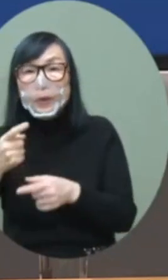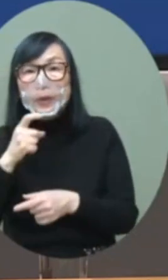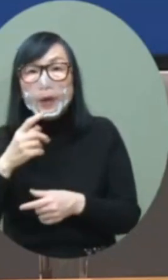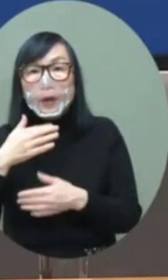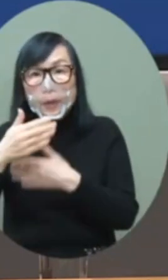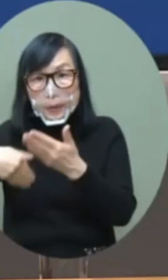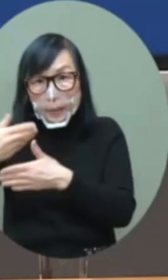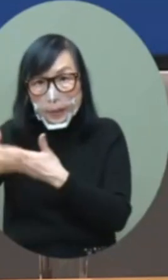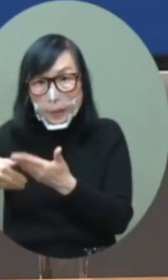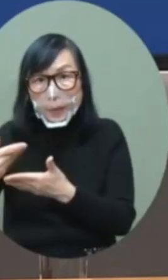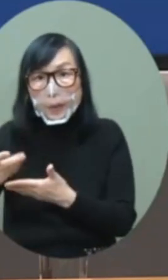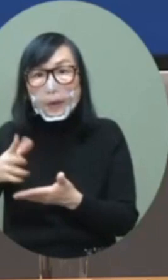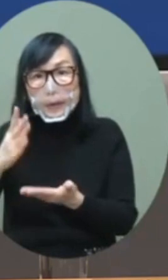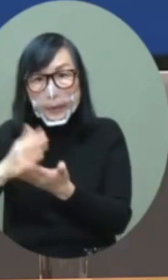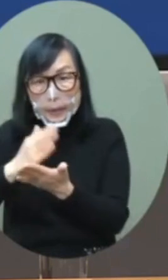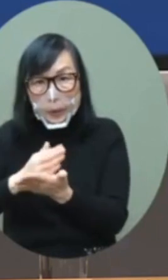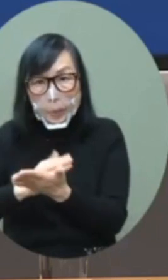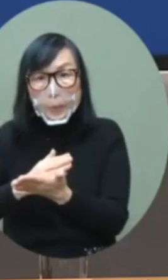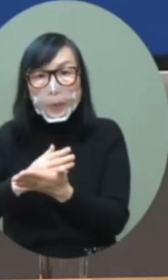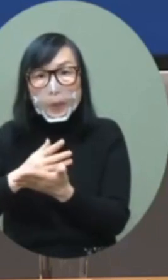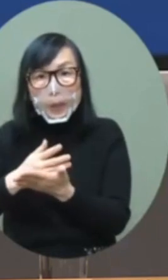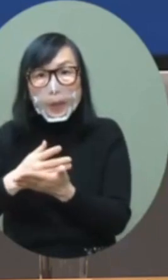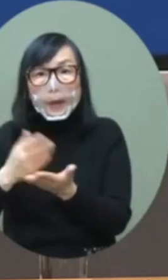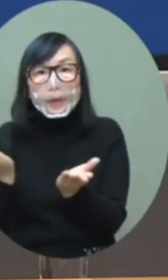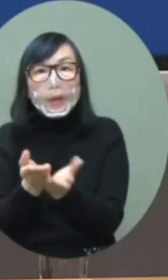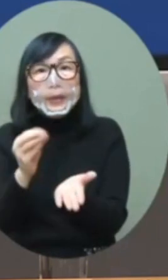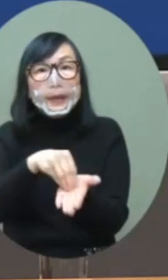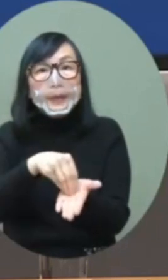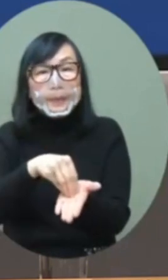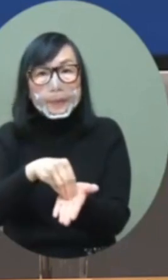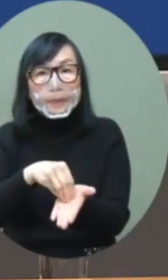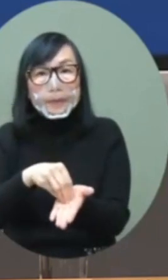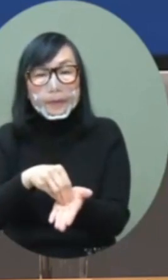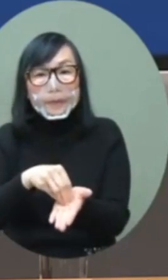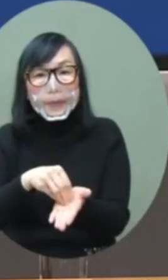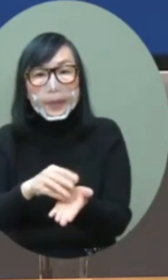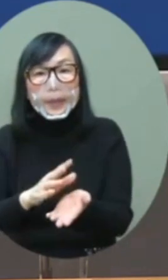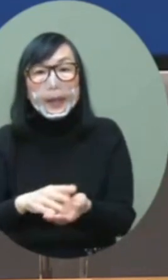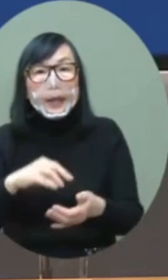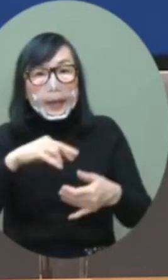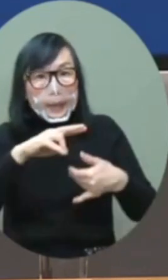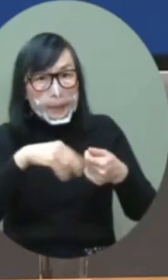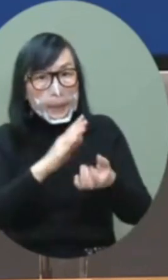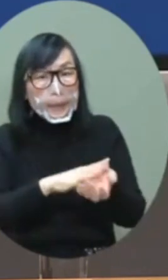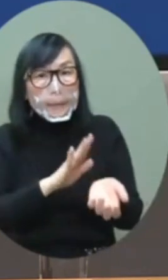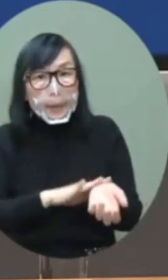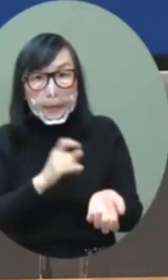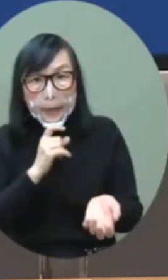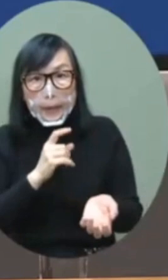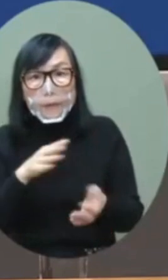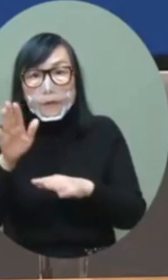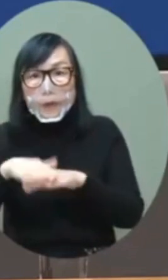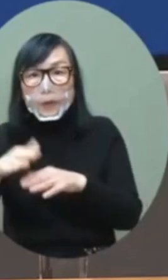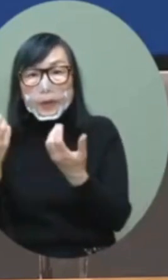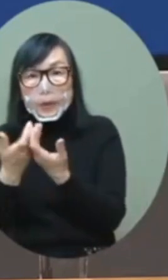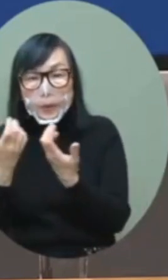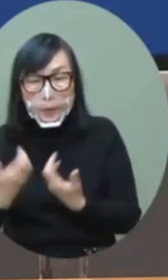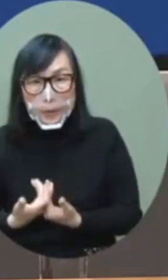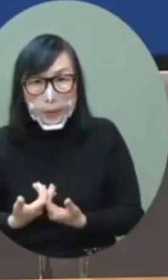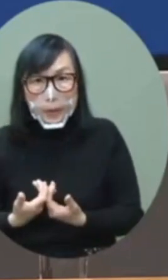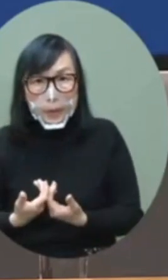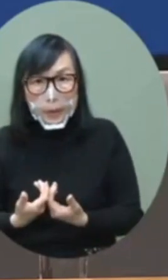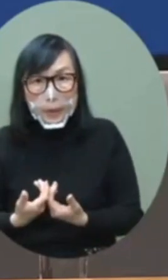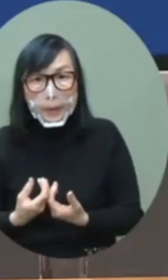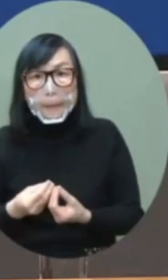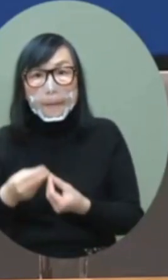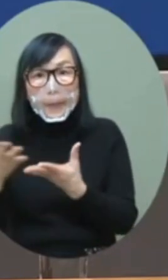經過一個程序之後咧，係確認佢都係一個檢測陽性亦都擺落啲數字，亦都會同樣